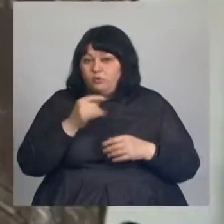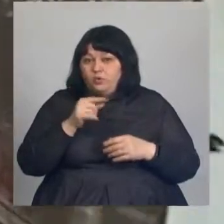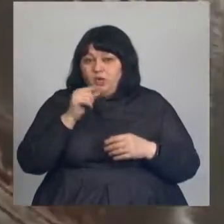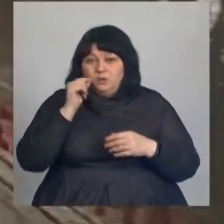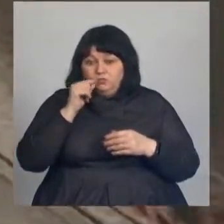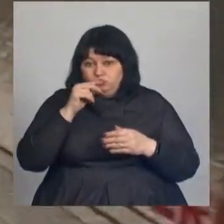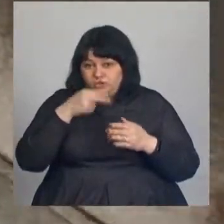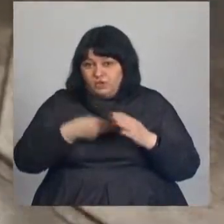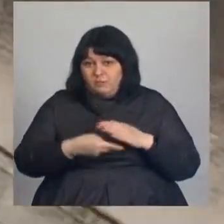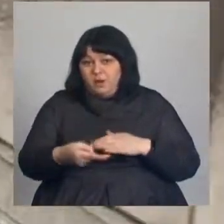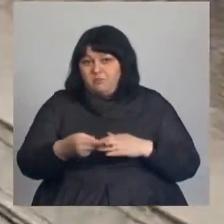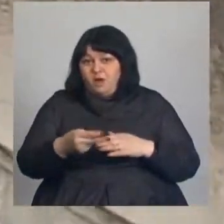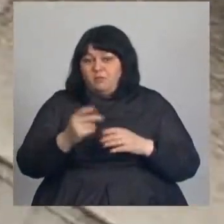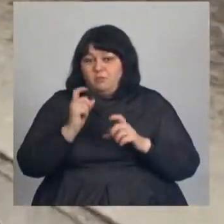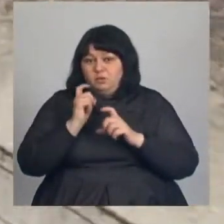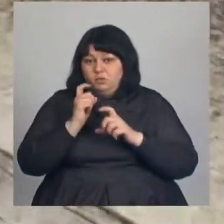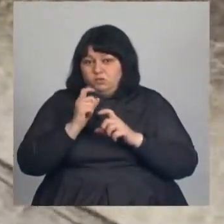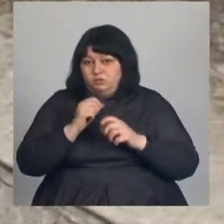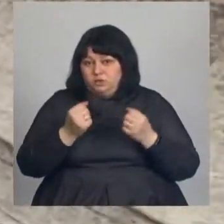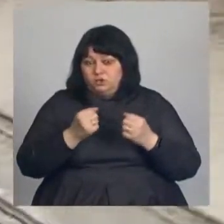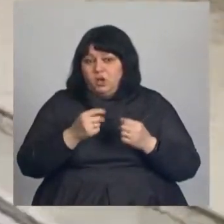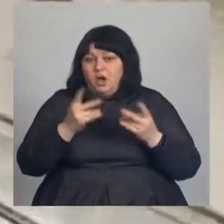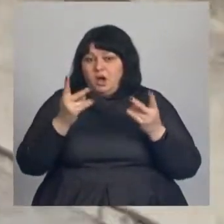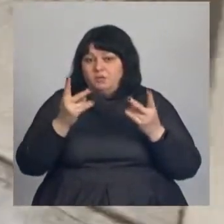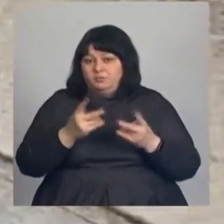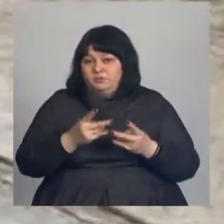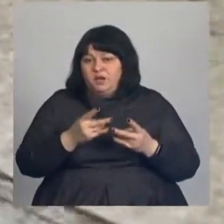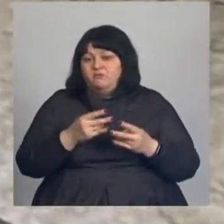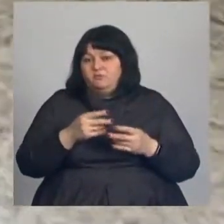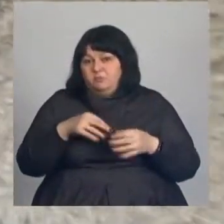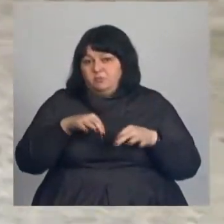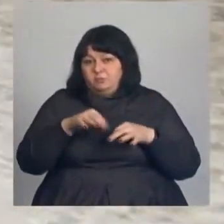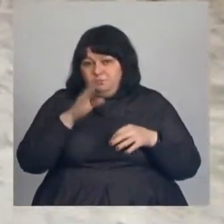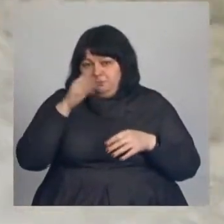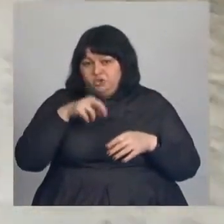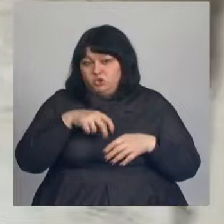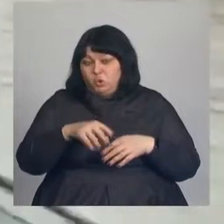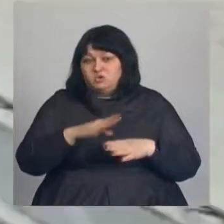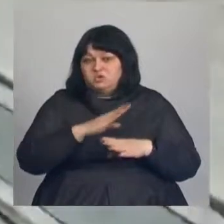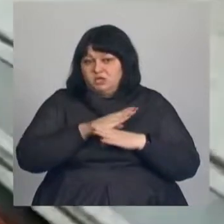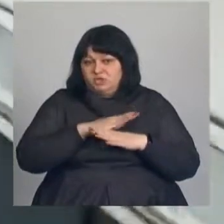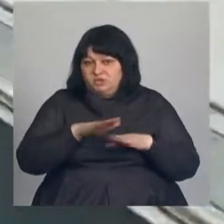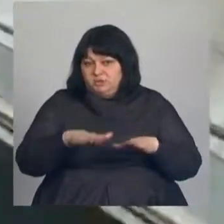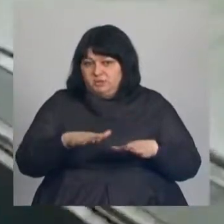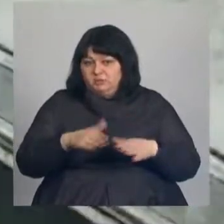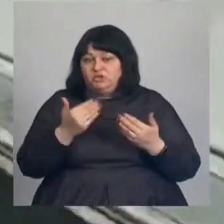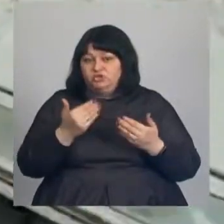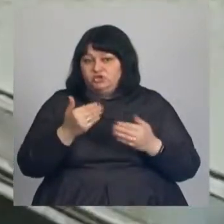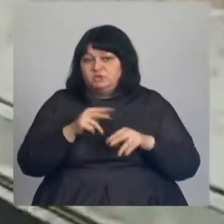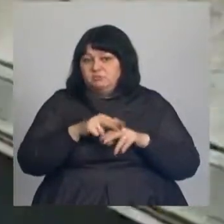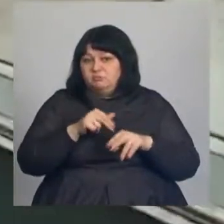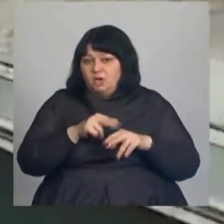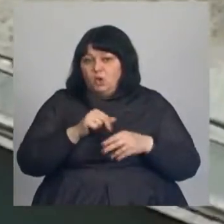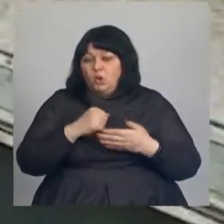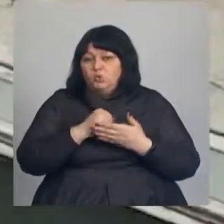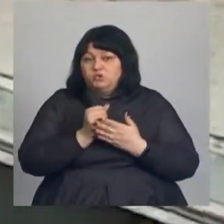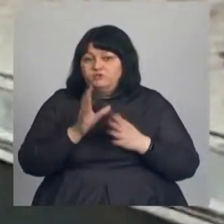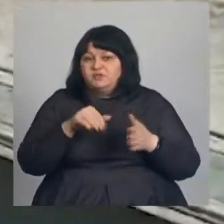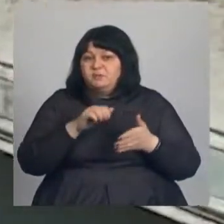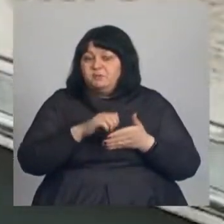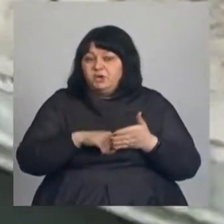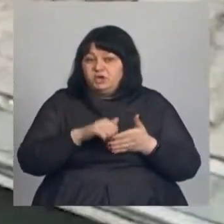попал под колеса большегруза. От полученных травм пешеход скончался на месте. Сейчас сотрудники полиции устанавливают все причины